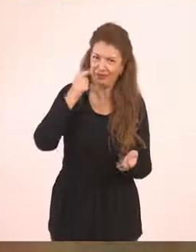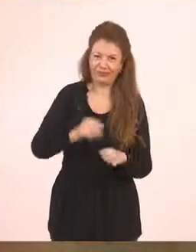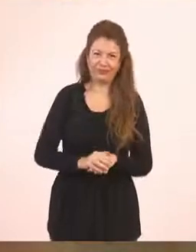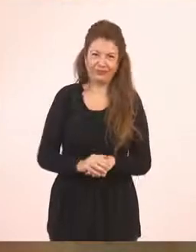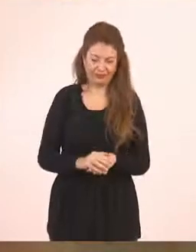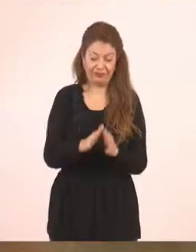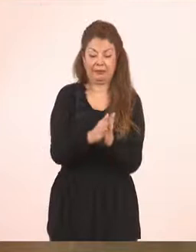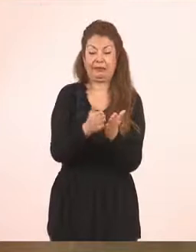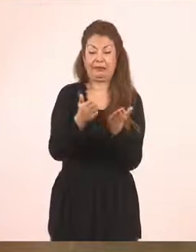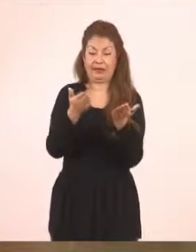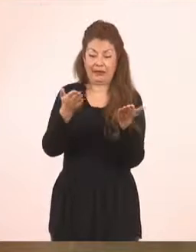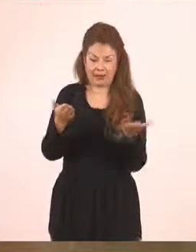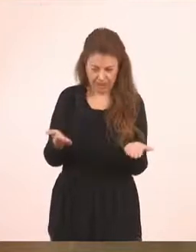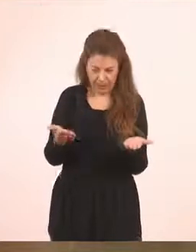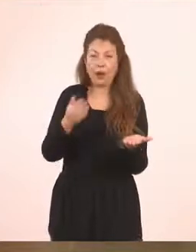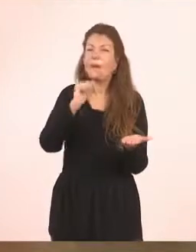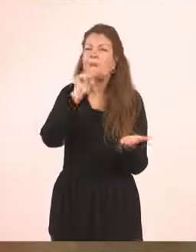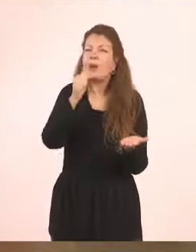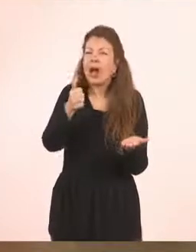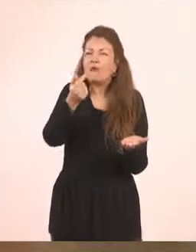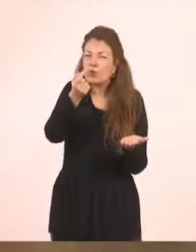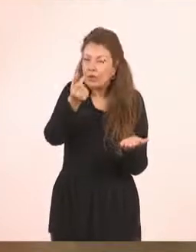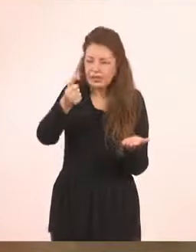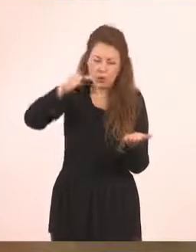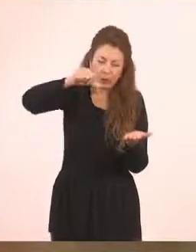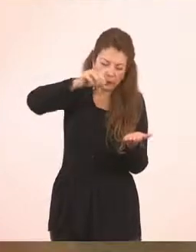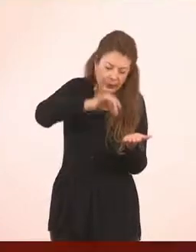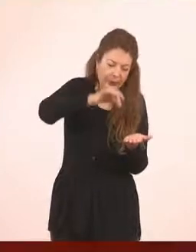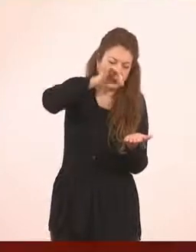Λοιπόν, λίγο μαύρο και πιο πολύ λευκό. Λίγο.